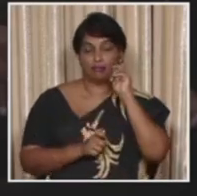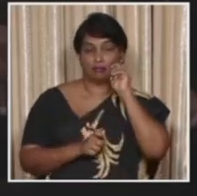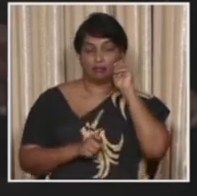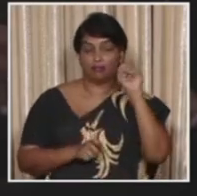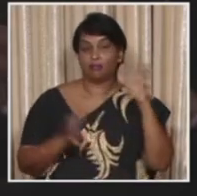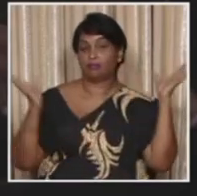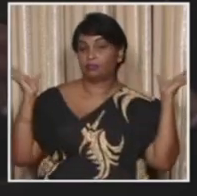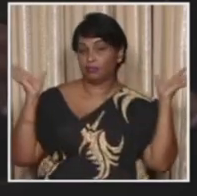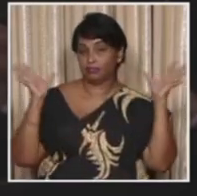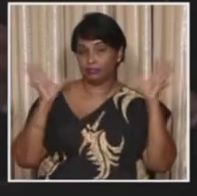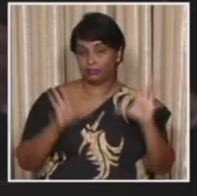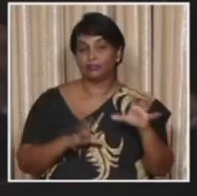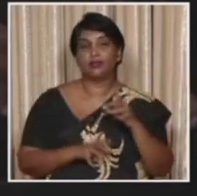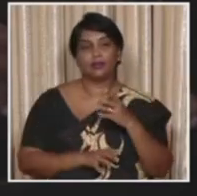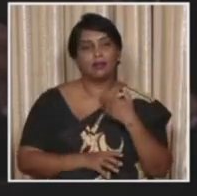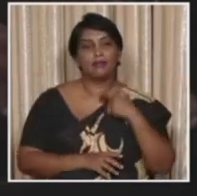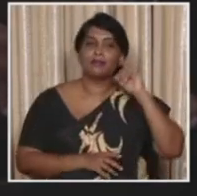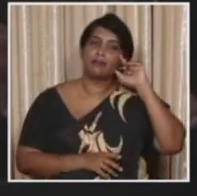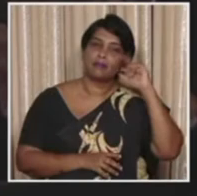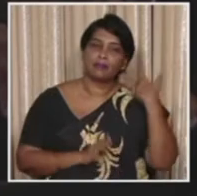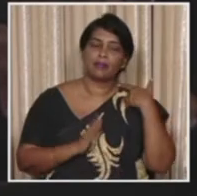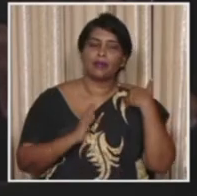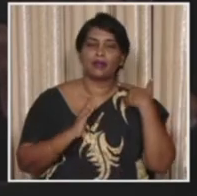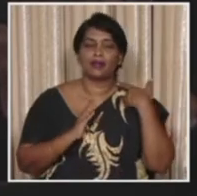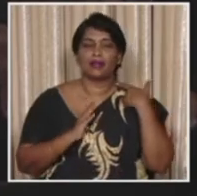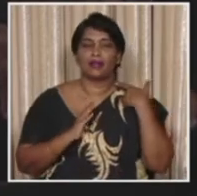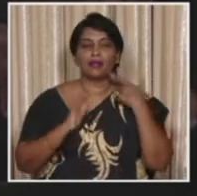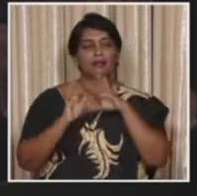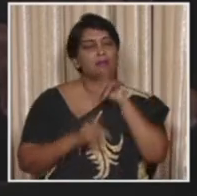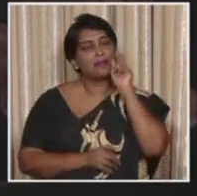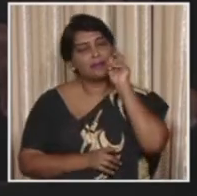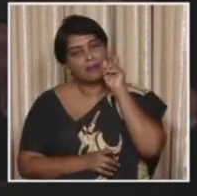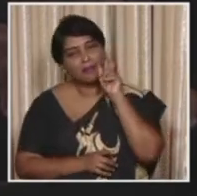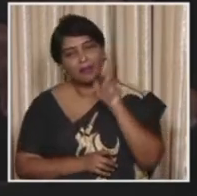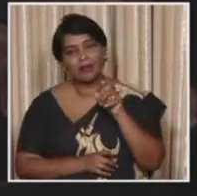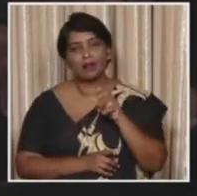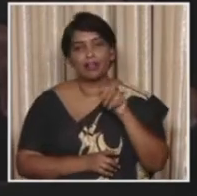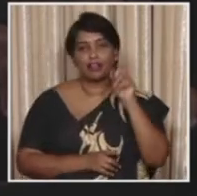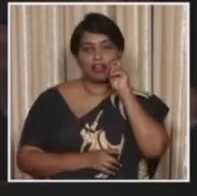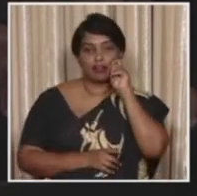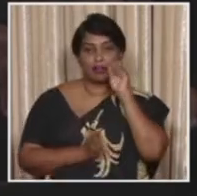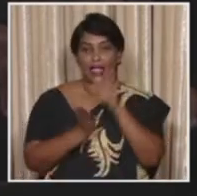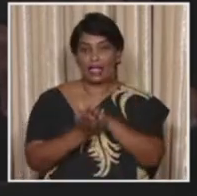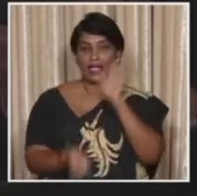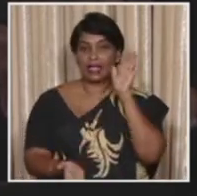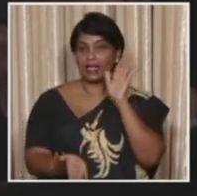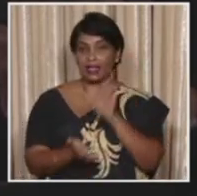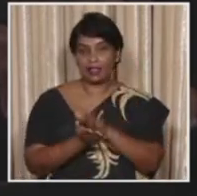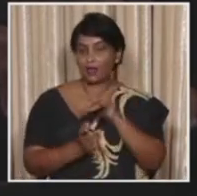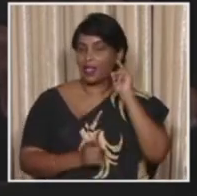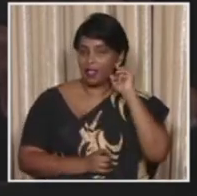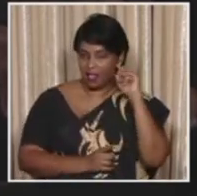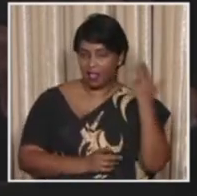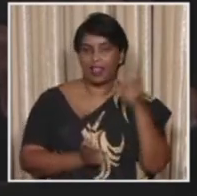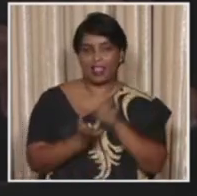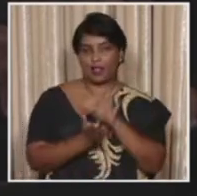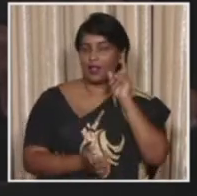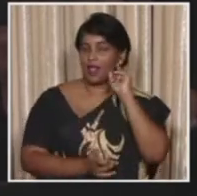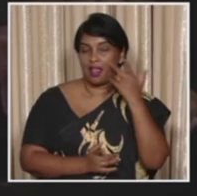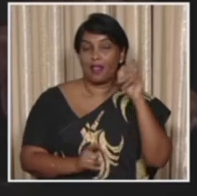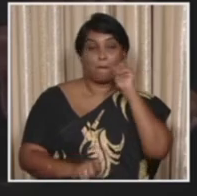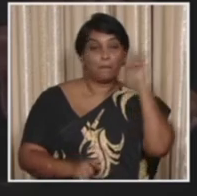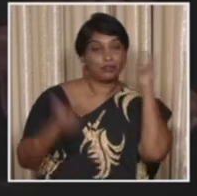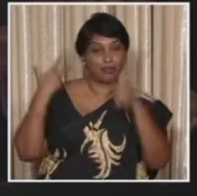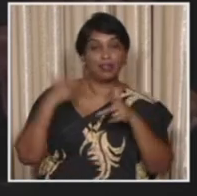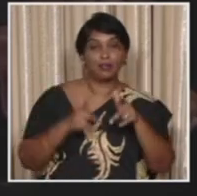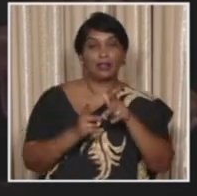awak ekatura rasmi elati ya mamat dana netung kita ngekile. Ebi kang kera. Epa jana tahu itu naik kimulai tak hand ni naik tiar ni naik kiuwe mukadde. Epa